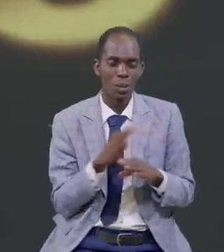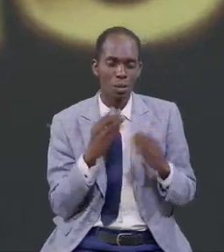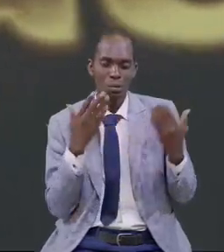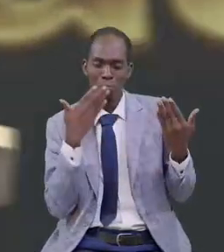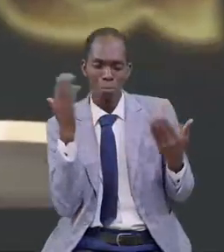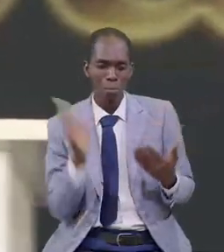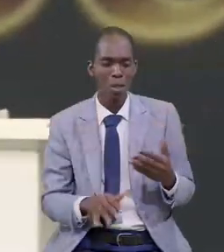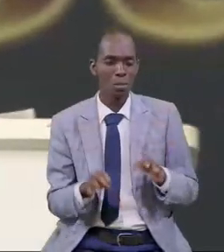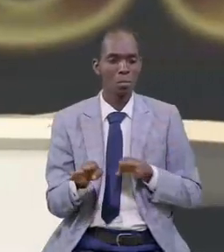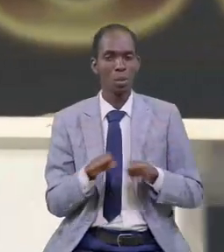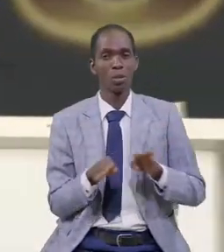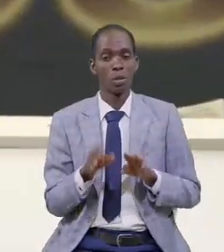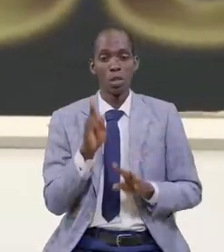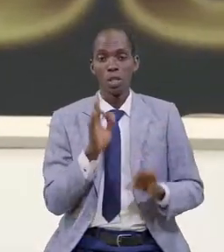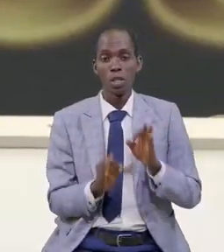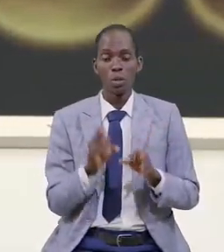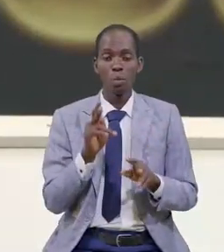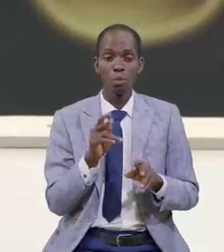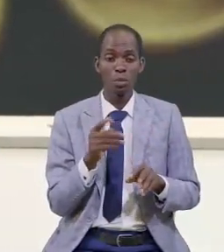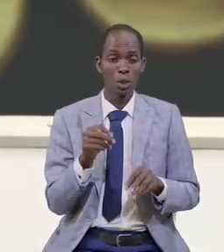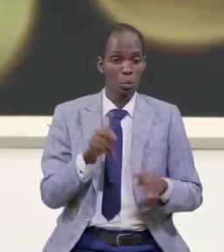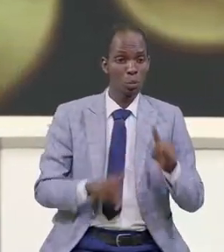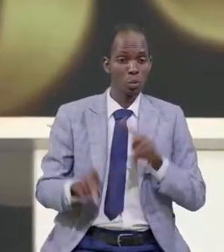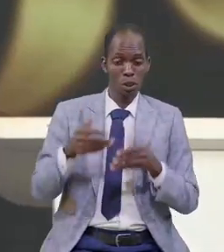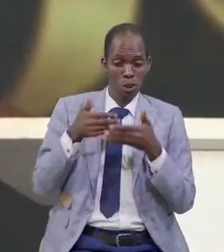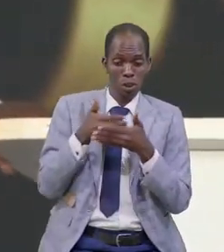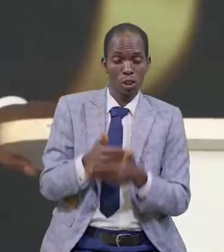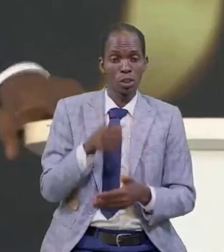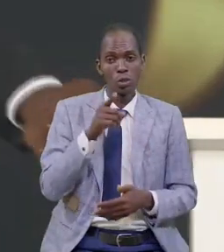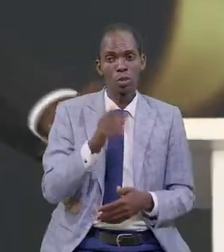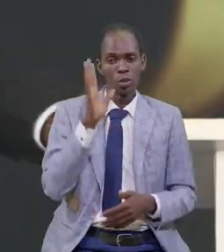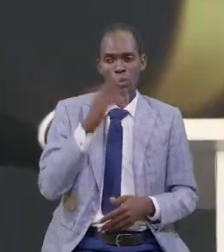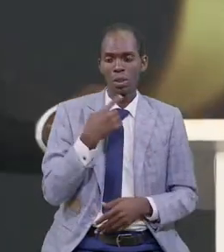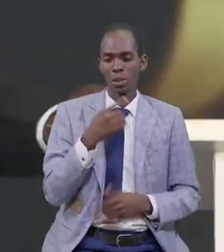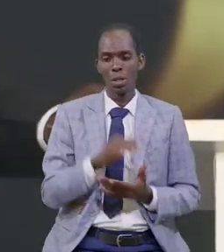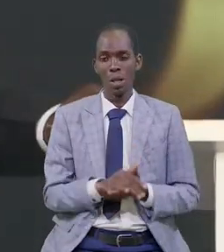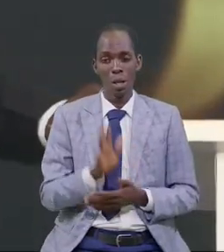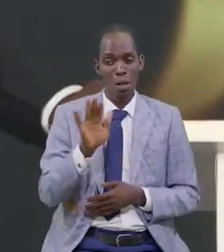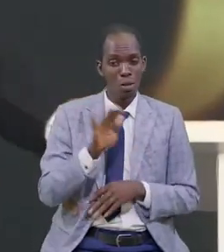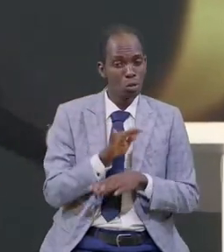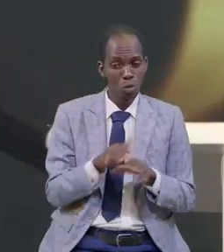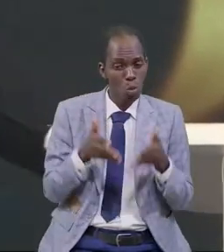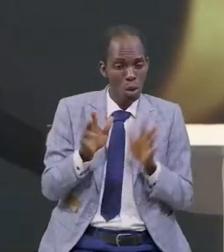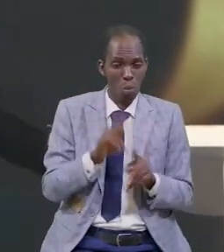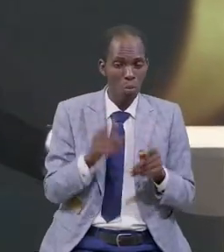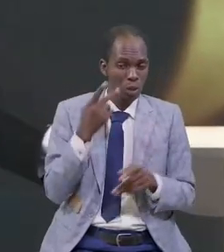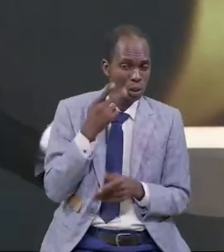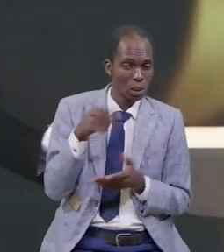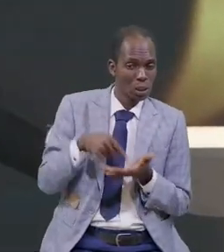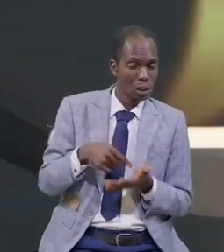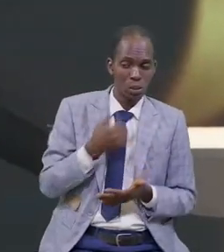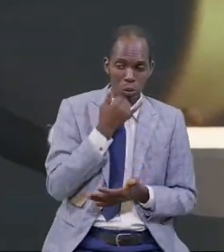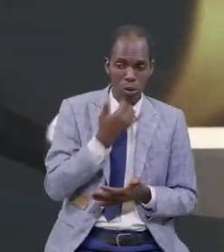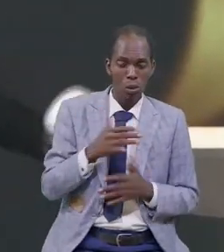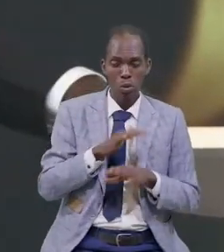mauvais comportements des comportements de ténèbres les gens autour de vous doivent vivre pour que les gens ne